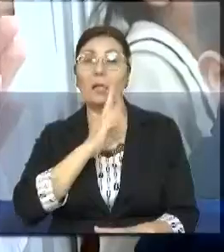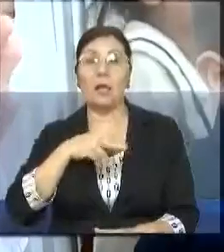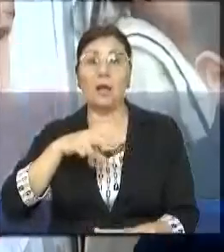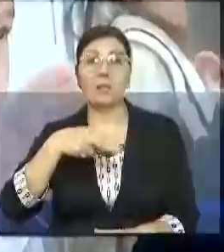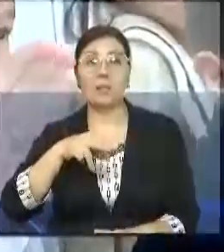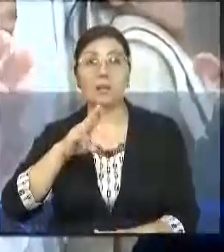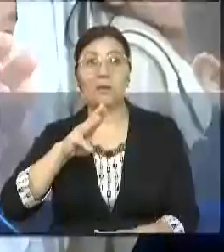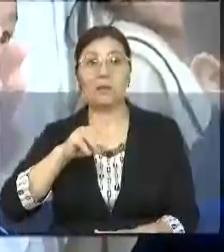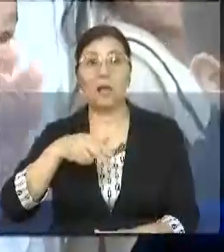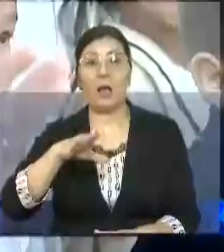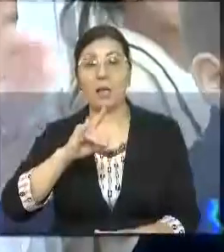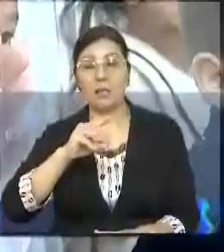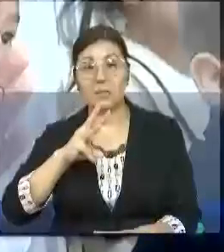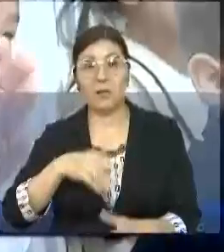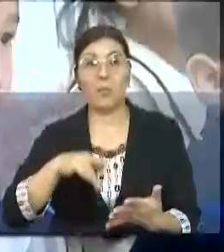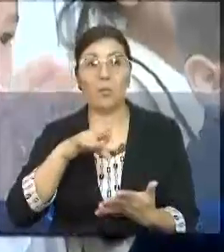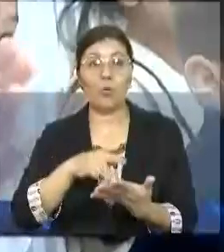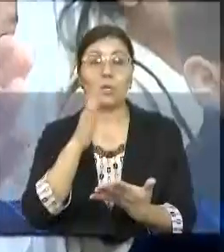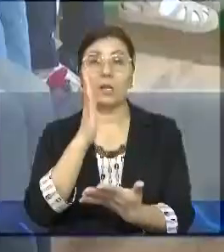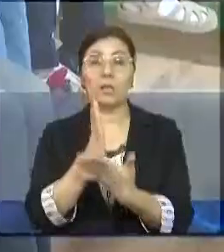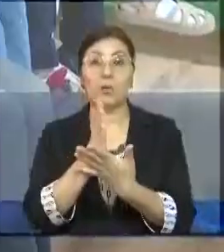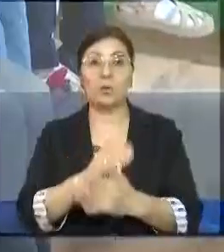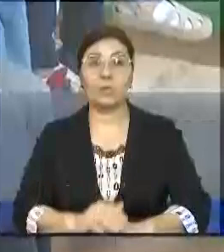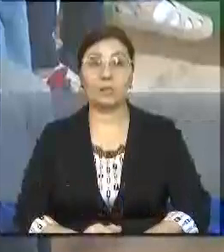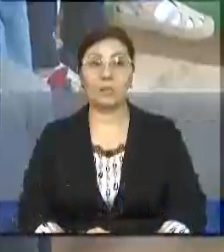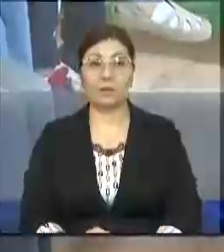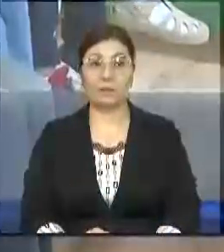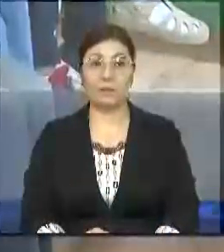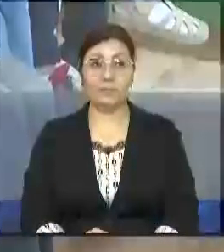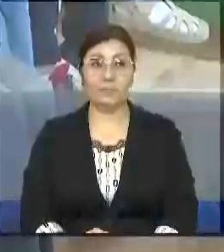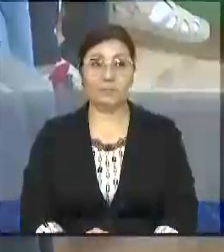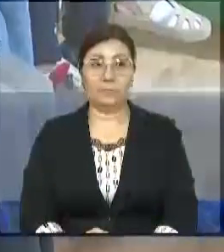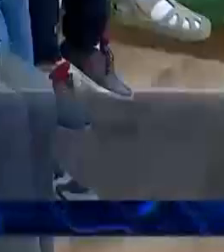даңғылы 9Б. Нұрбол Жауынбаев, Николай Зырбов, Самат Қалекенов, Ақтөбе телеарнасы.